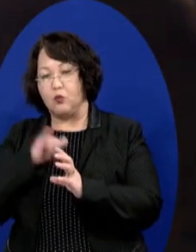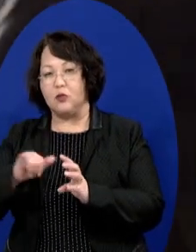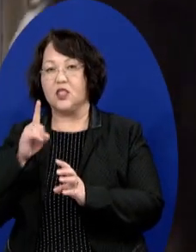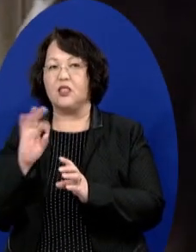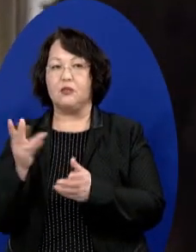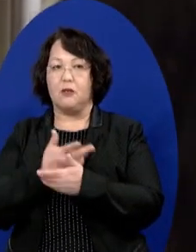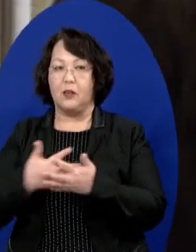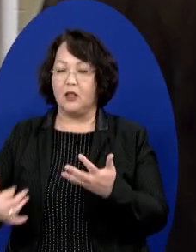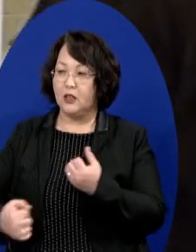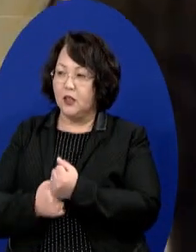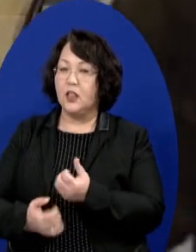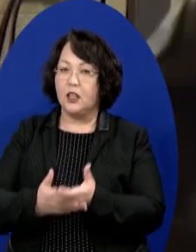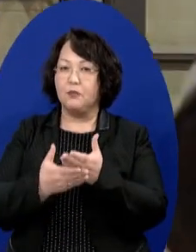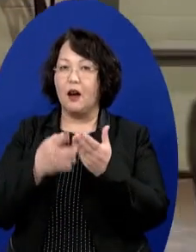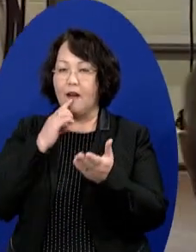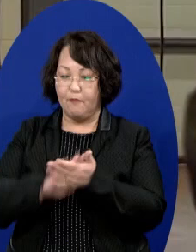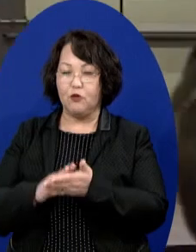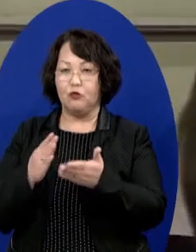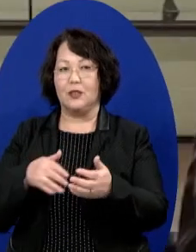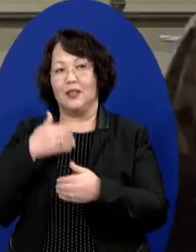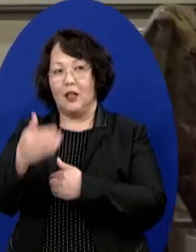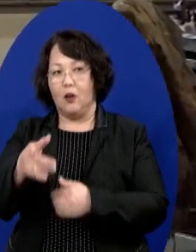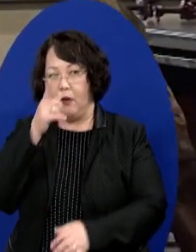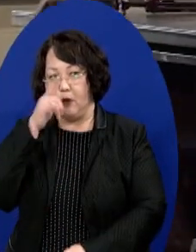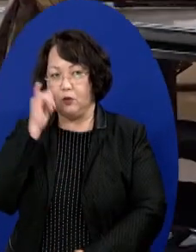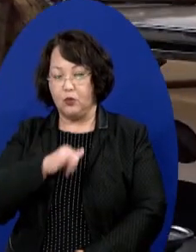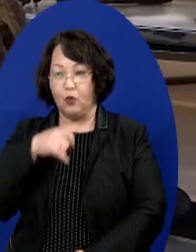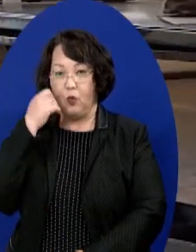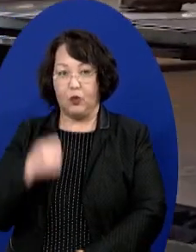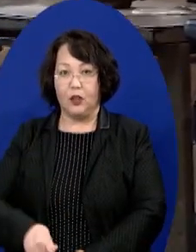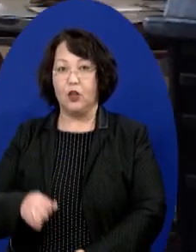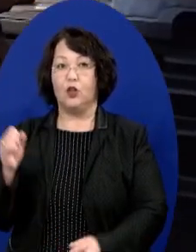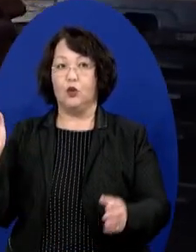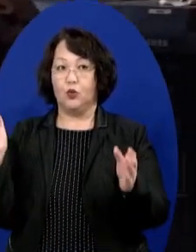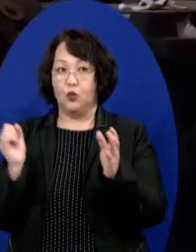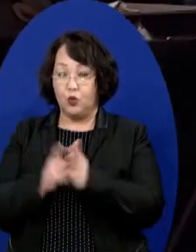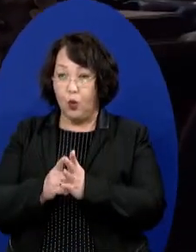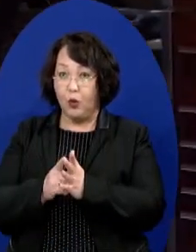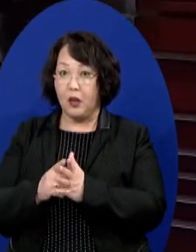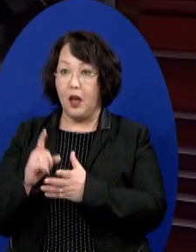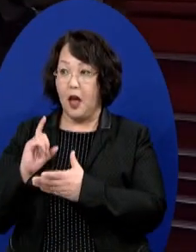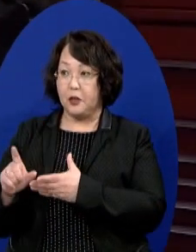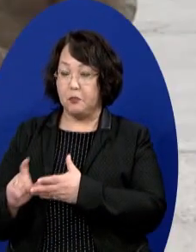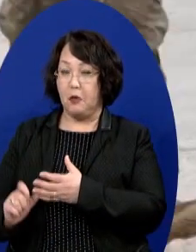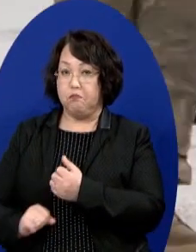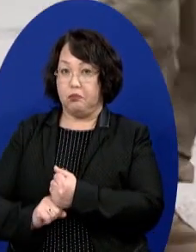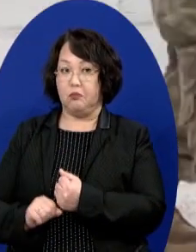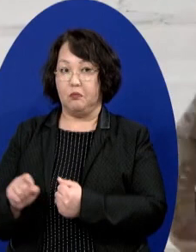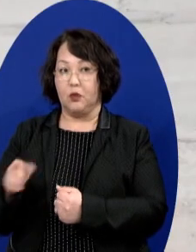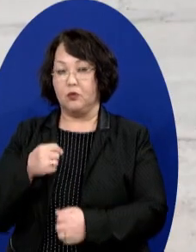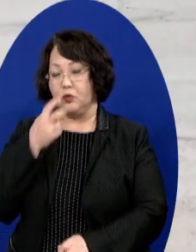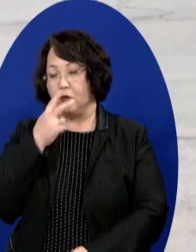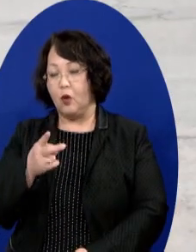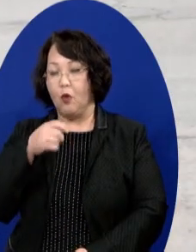дэмжлэгээ нэмэгдүүлэхээ амласны дараахан за Путин Украинд чухал экспортоо хөшүүрэг болгож байна гэж ажиглагчид үзэж байна. За